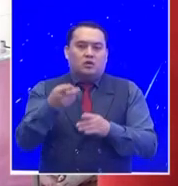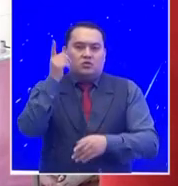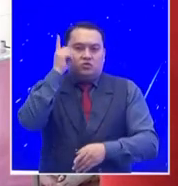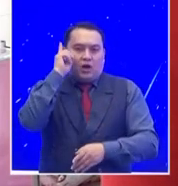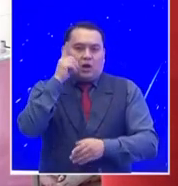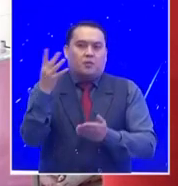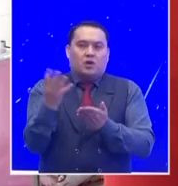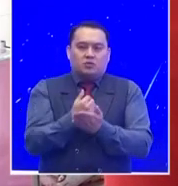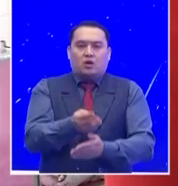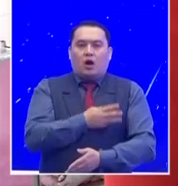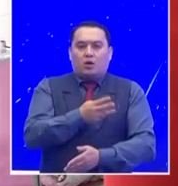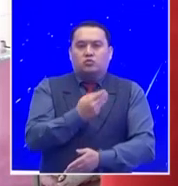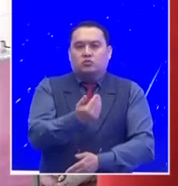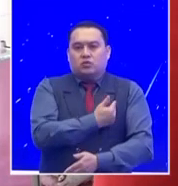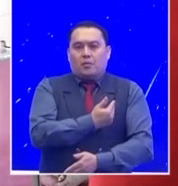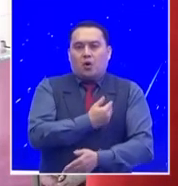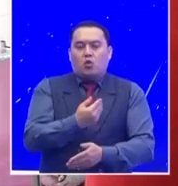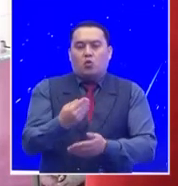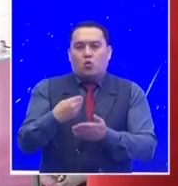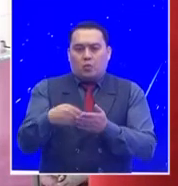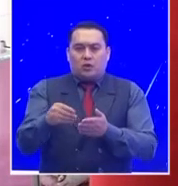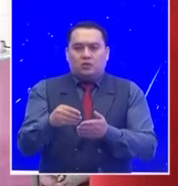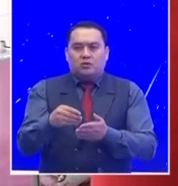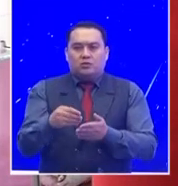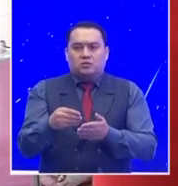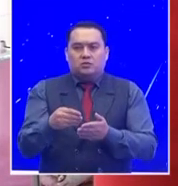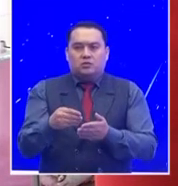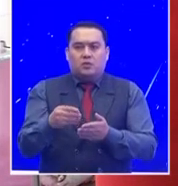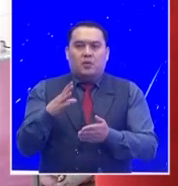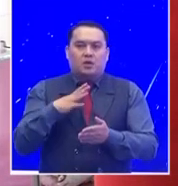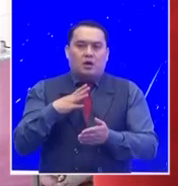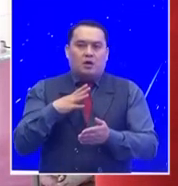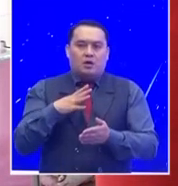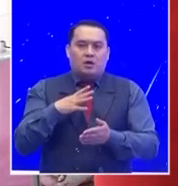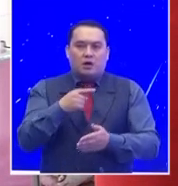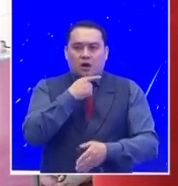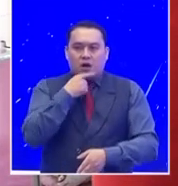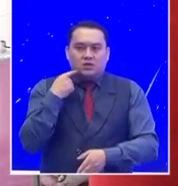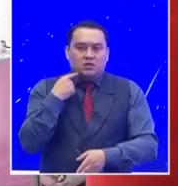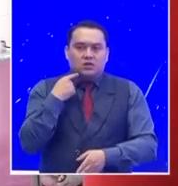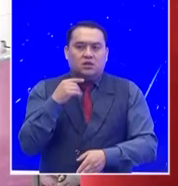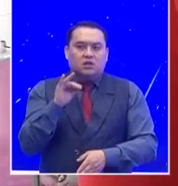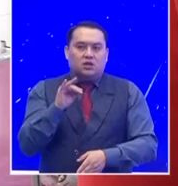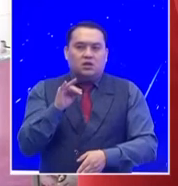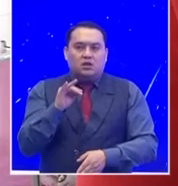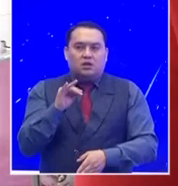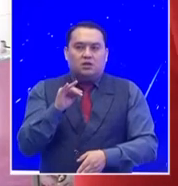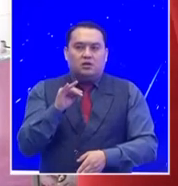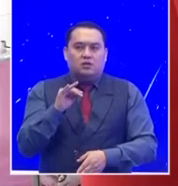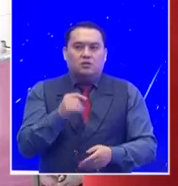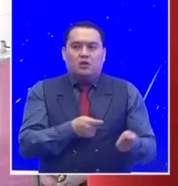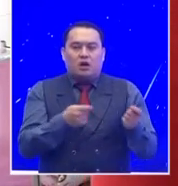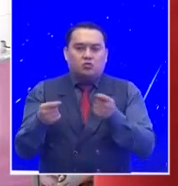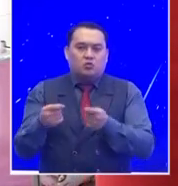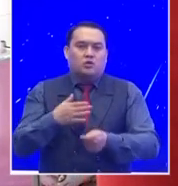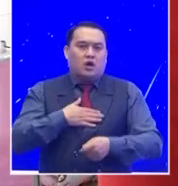Инстаграме, захотелось самой такое же приобрести. Но так как это была страничка как российского производства в России, то есть доставка, это все,